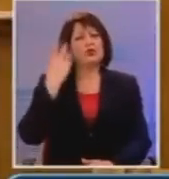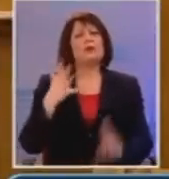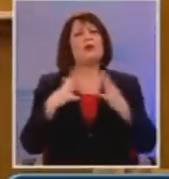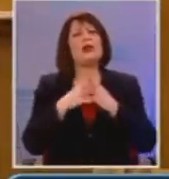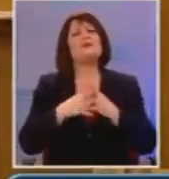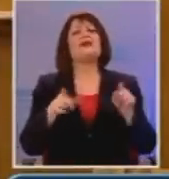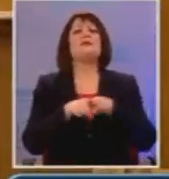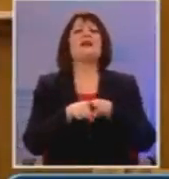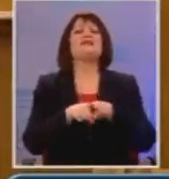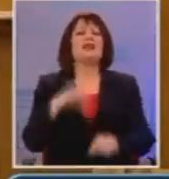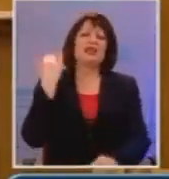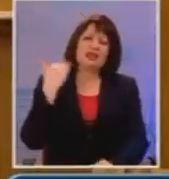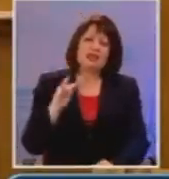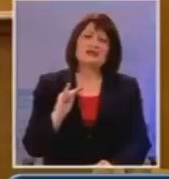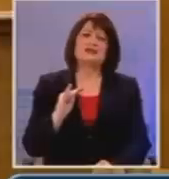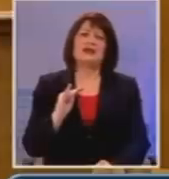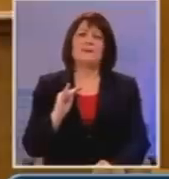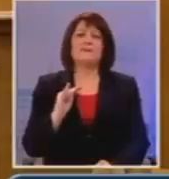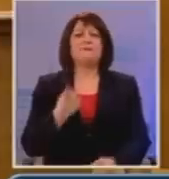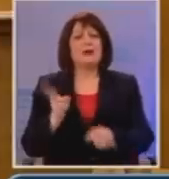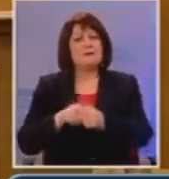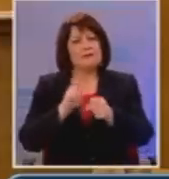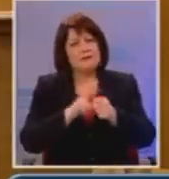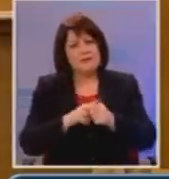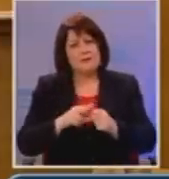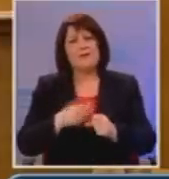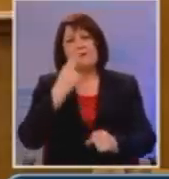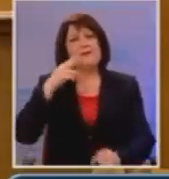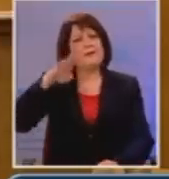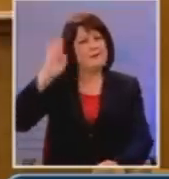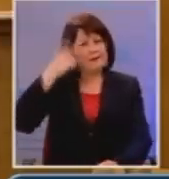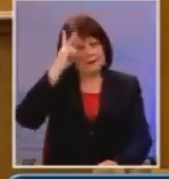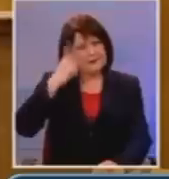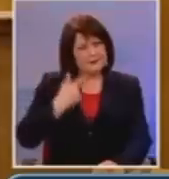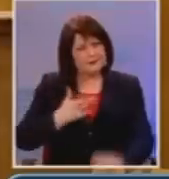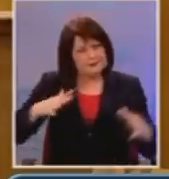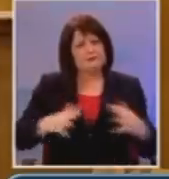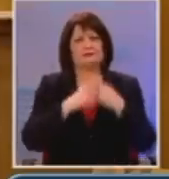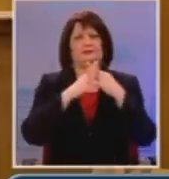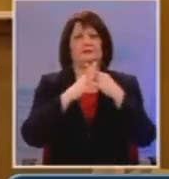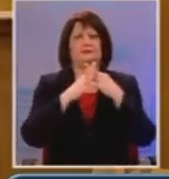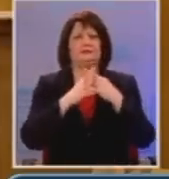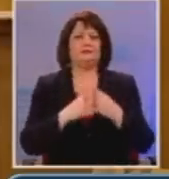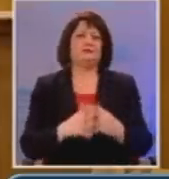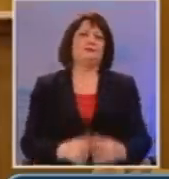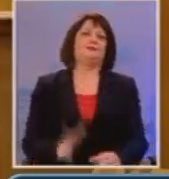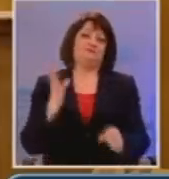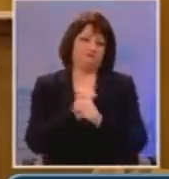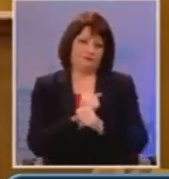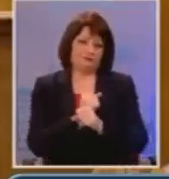πολέμησαν, θυσιάστηκαν, μάτωσαν και νίκησαν τον ναζισμό. Το οφείλουμε στην ιστορία